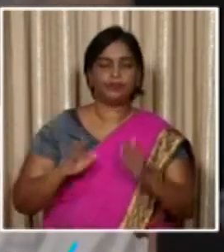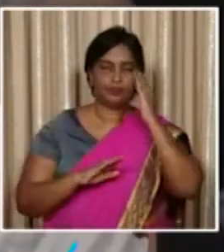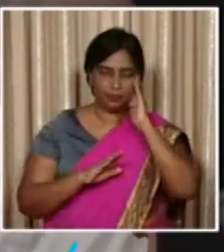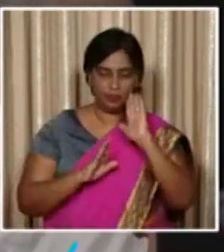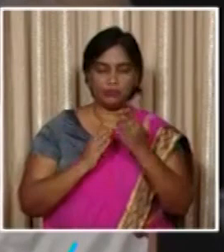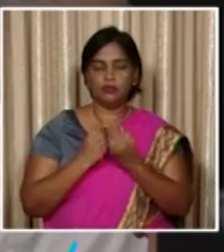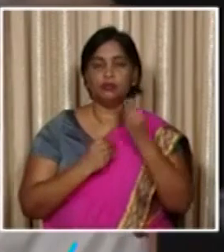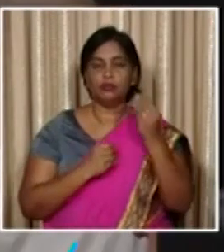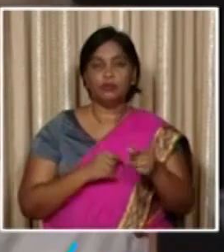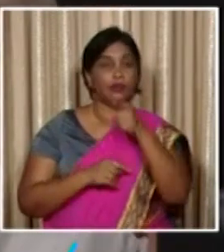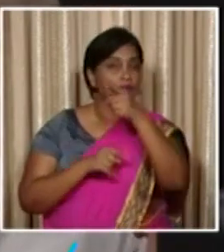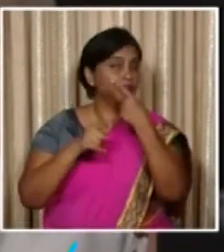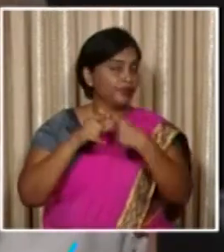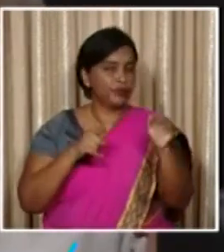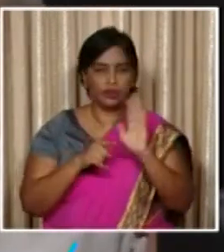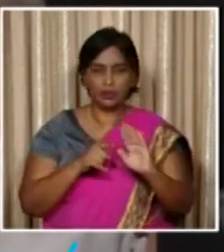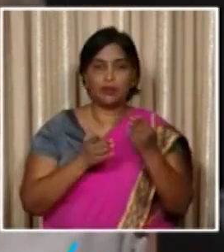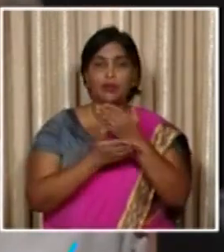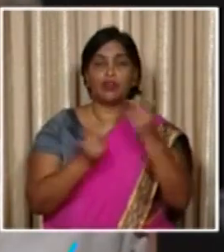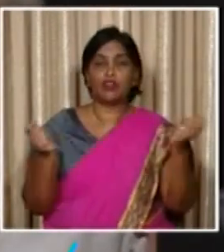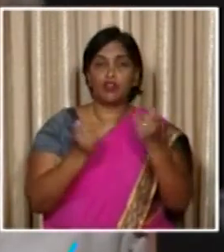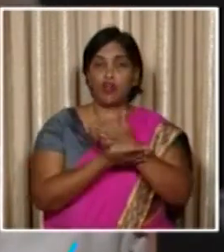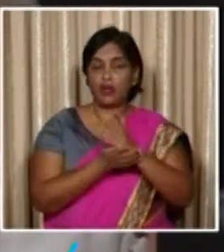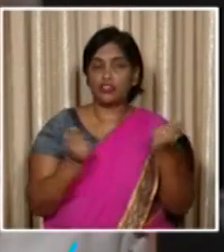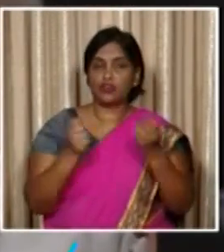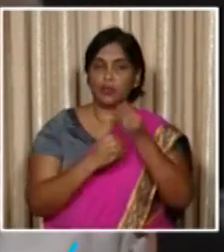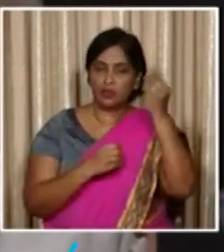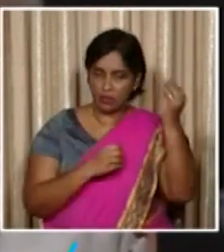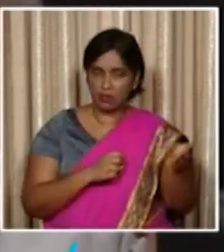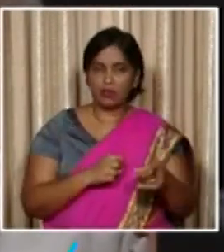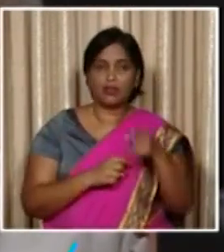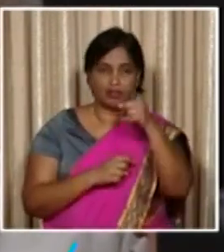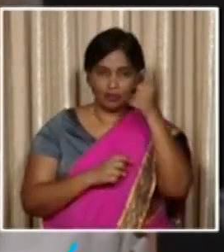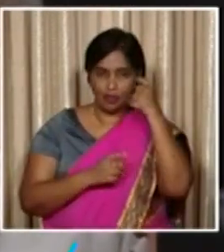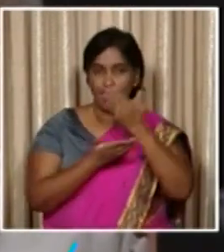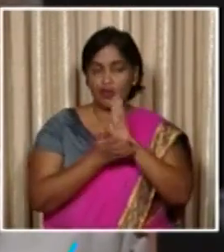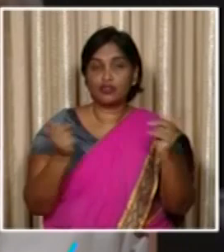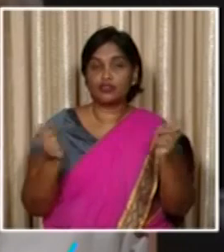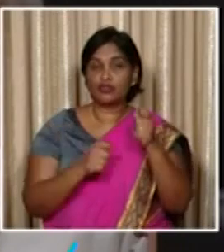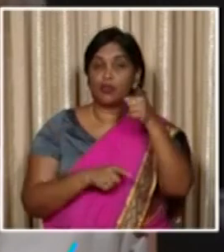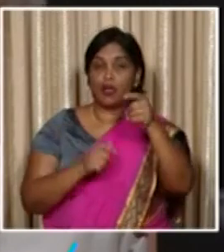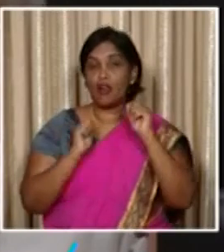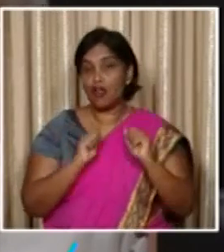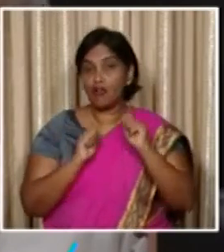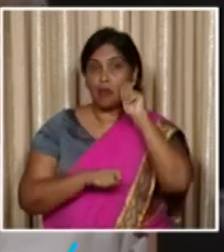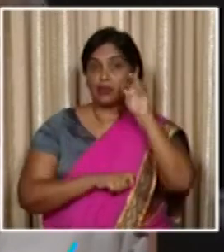ස්වාධීනත්වයේ දීලා තියෙන උතෙන්ට විතරක් නෙමෙයි කොටස් වෙළඳ පොළටත් දීලා තියෙනවා. ඔබතුමා දන්නවන්නේ කොටස් වෙළඳ පොළේ කොහොමද